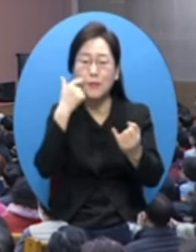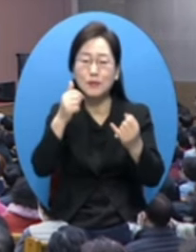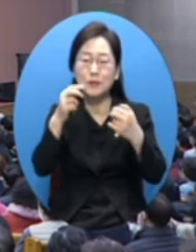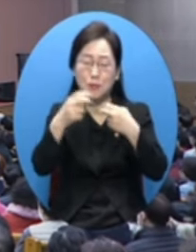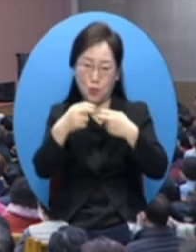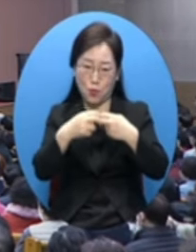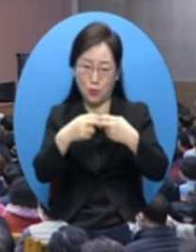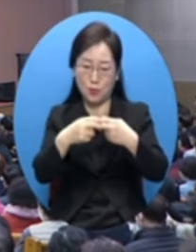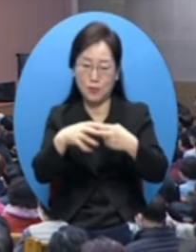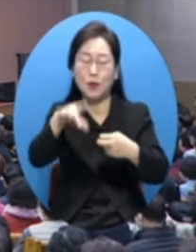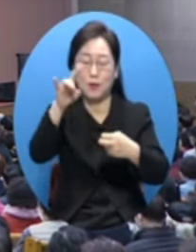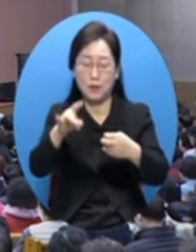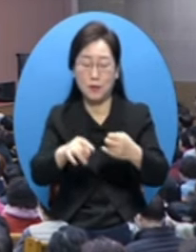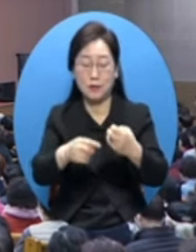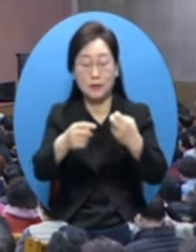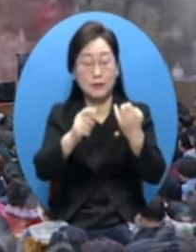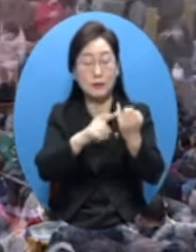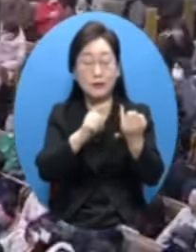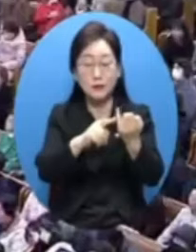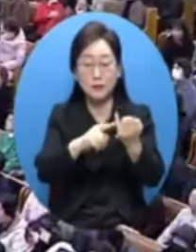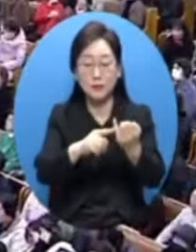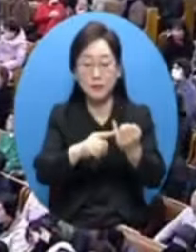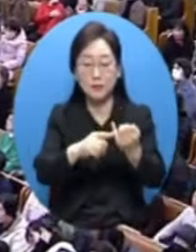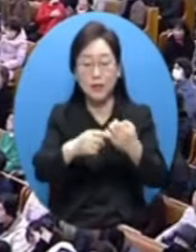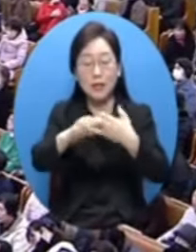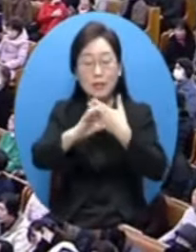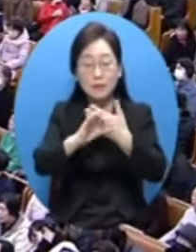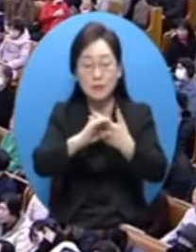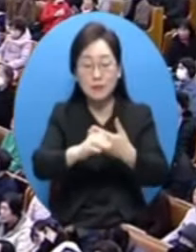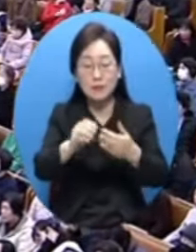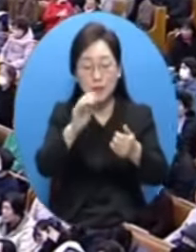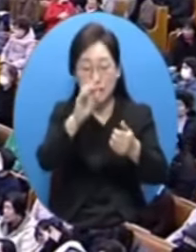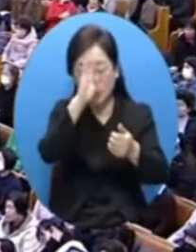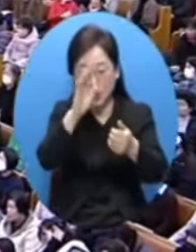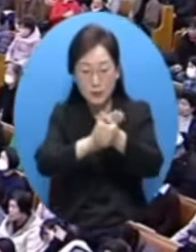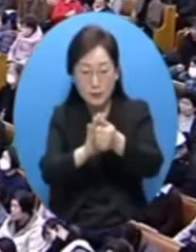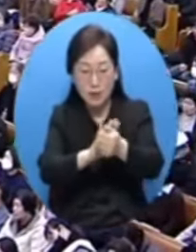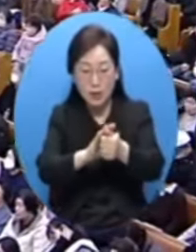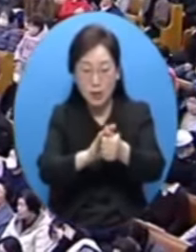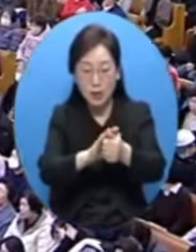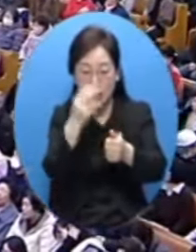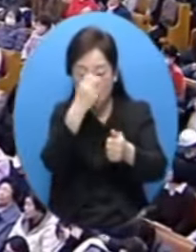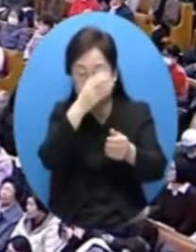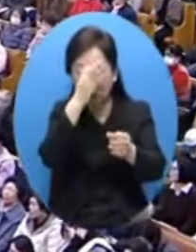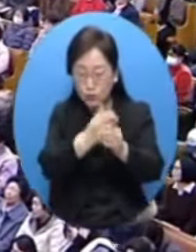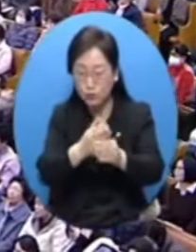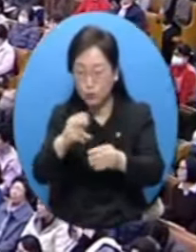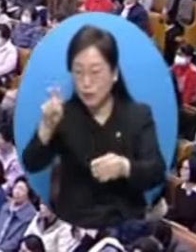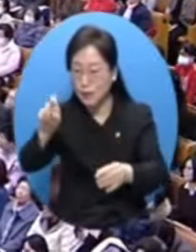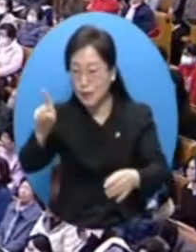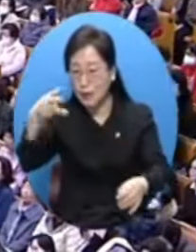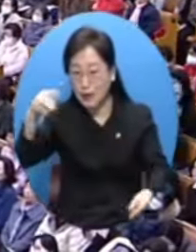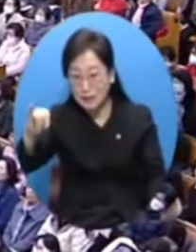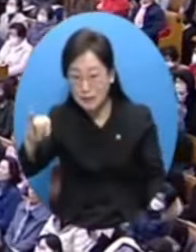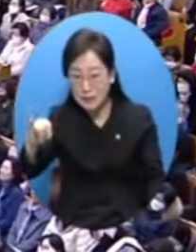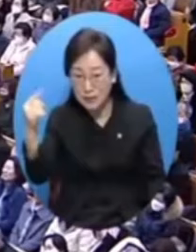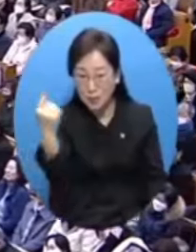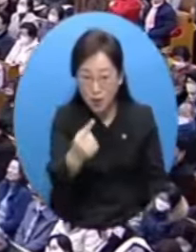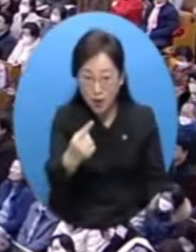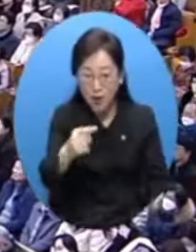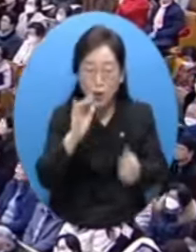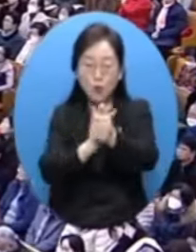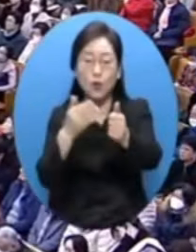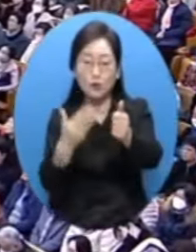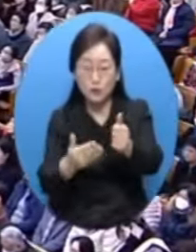임시 직원으로 환자를 돌보고 있을 때 마리안나가 간호사 일을 도와주러 왔다가 만나게 되었습니다. 서로